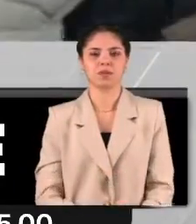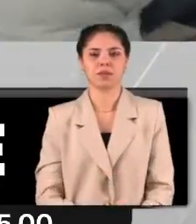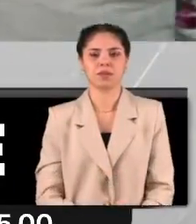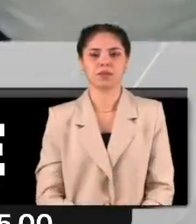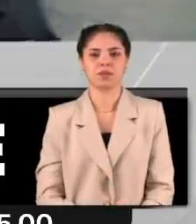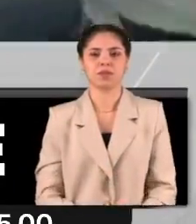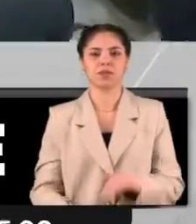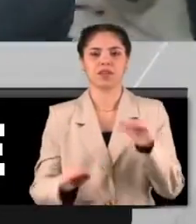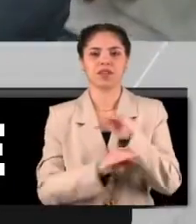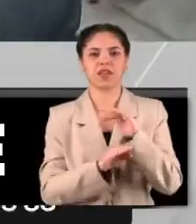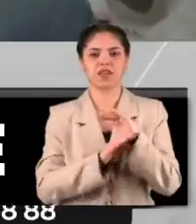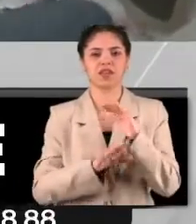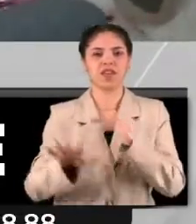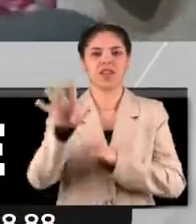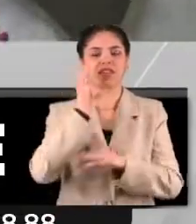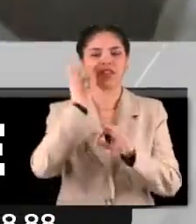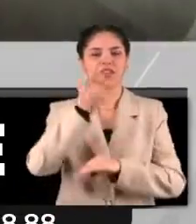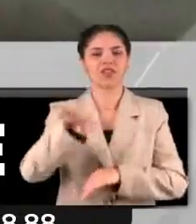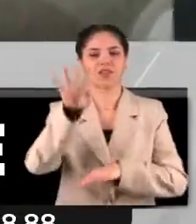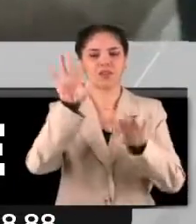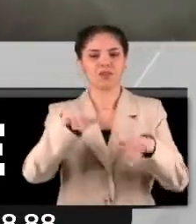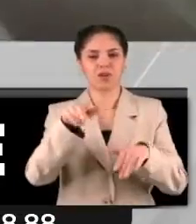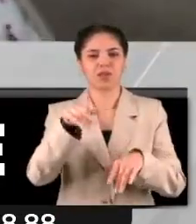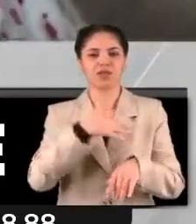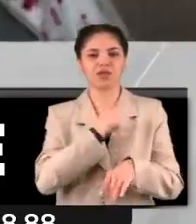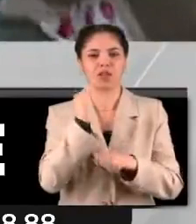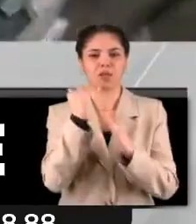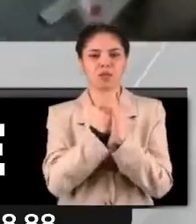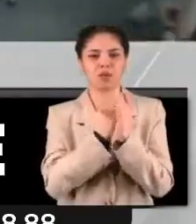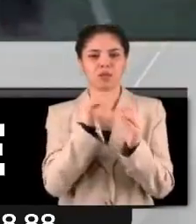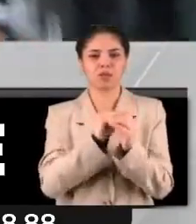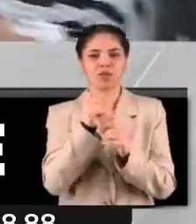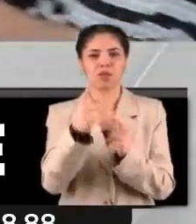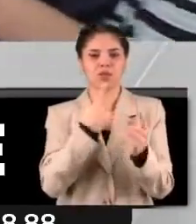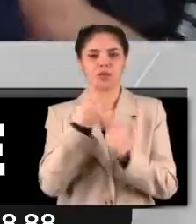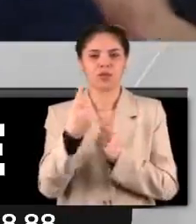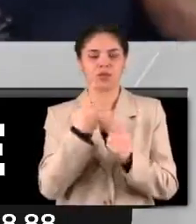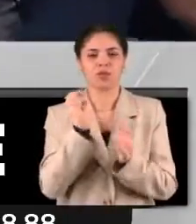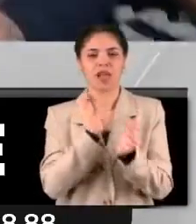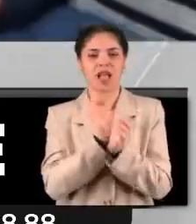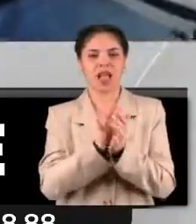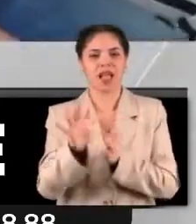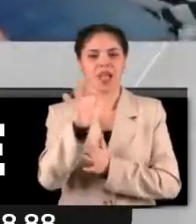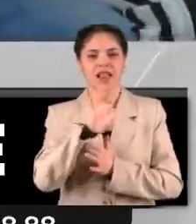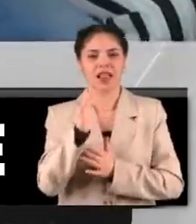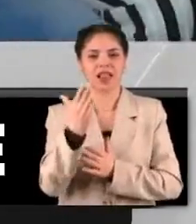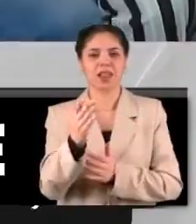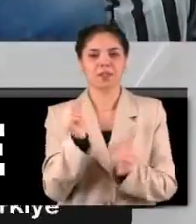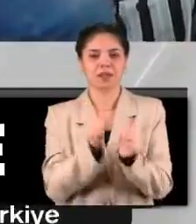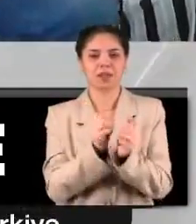O mucizeyi yaşayanlar ve bize yaşatanlar şu anda burada canlı yayında. Onları alacağız. Oktay ailesi, Kadri Oktay